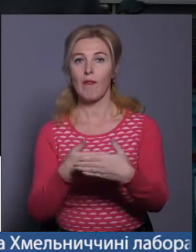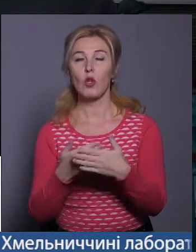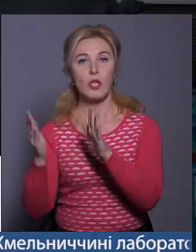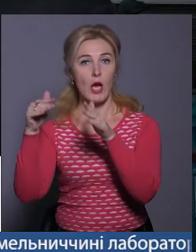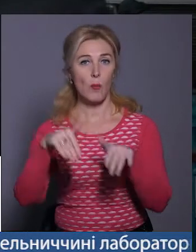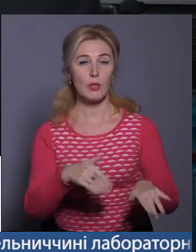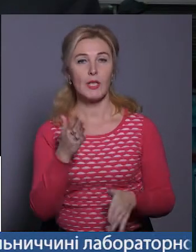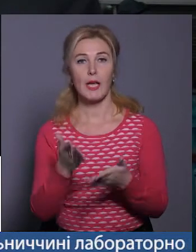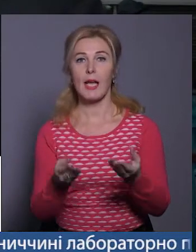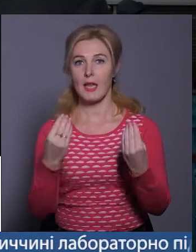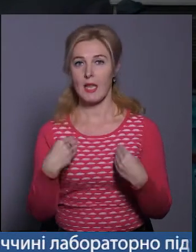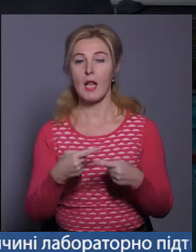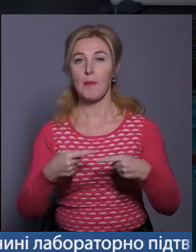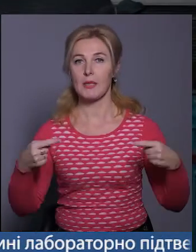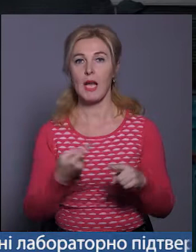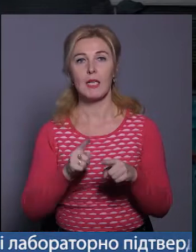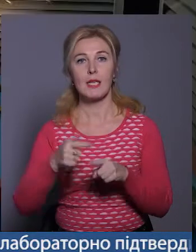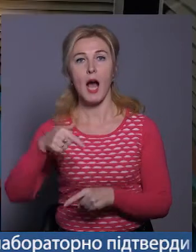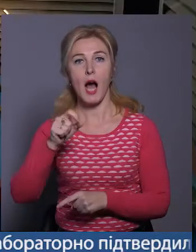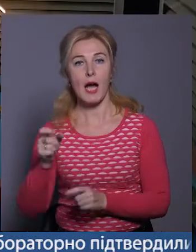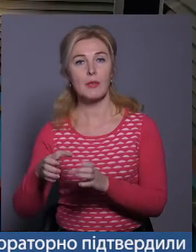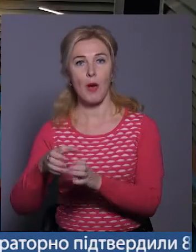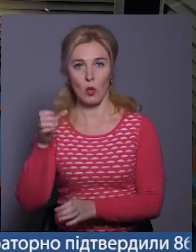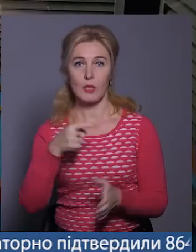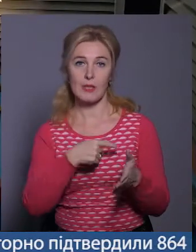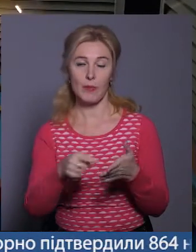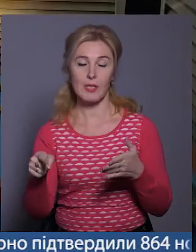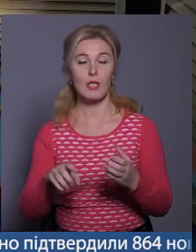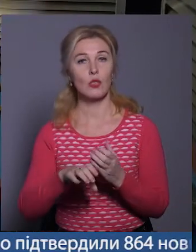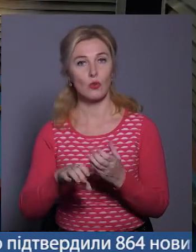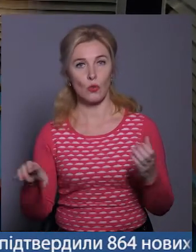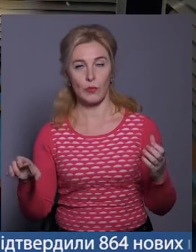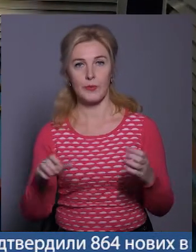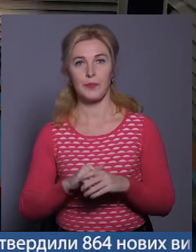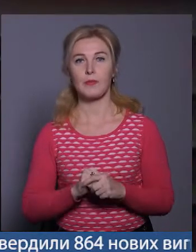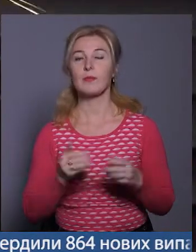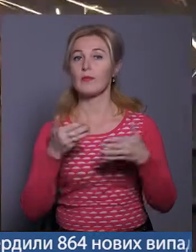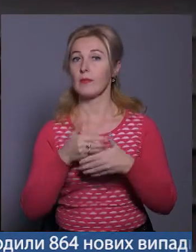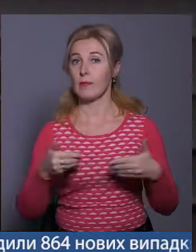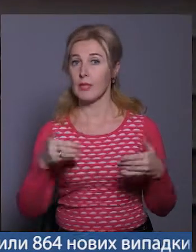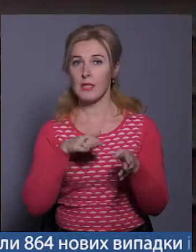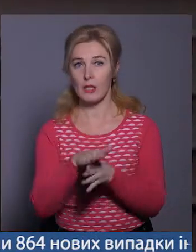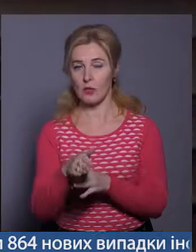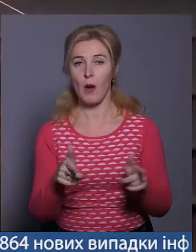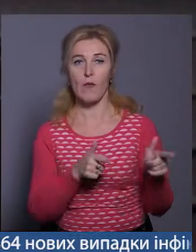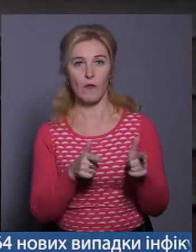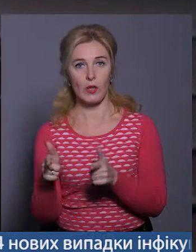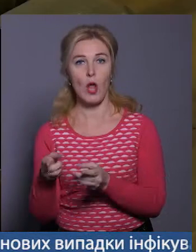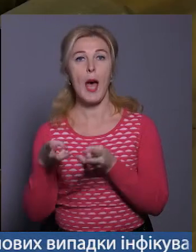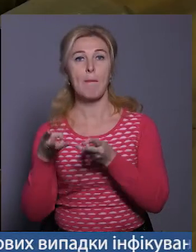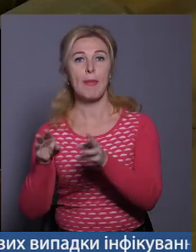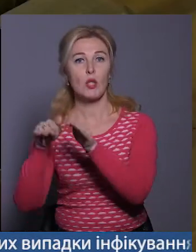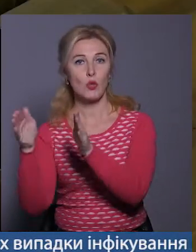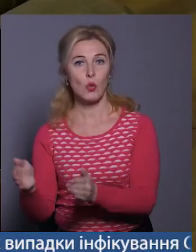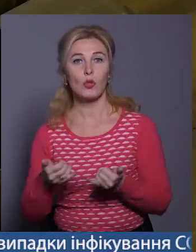які надали матеріали, це газові балони і списані труби теплопровідні, ми здійснюємо виготовлення пічок-буржуйок